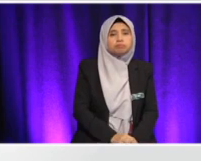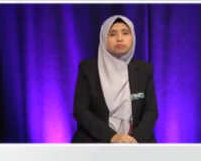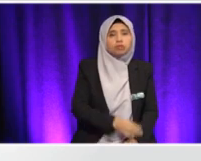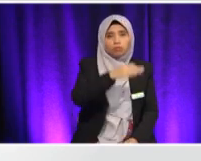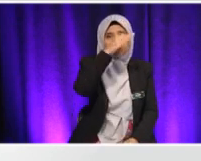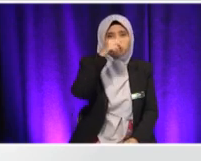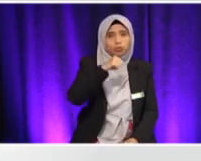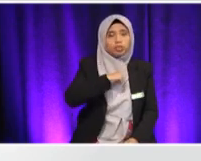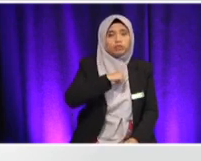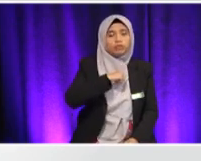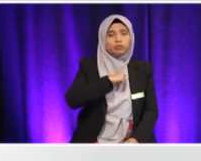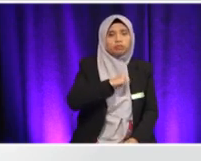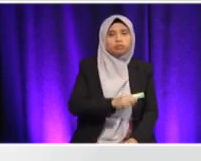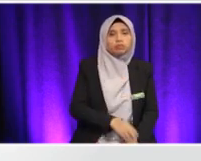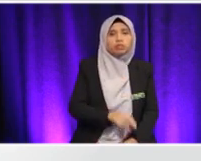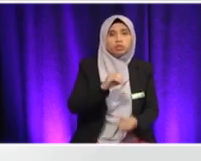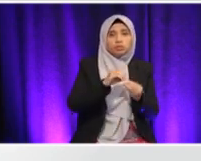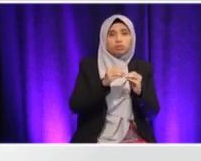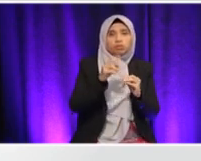yang ketiga